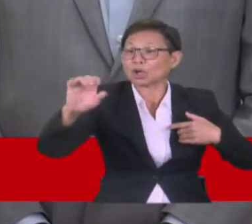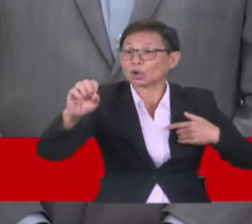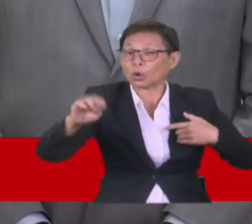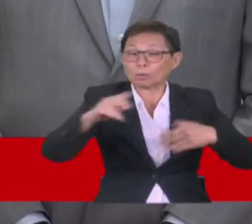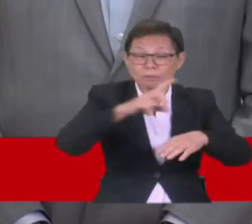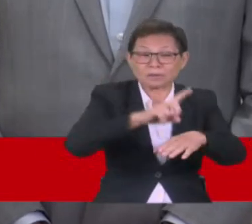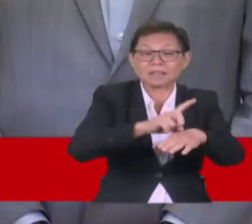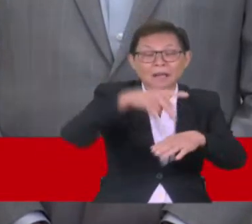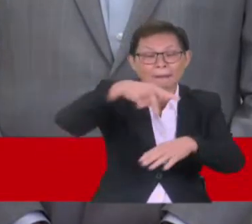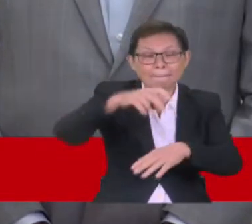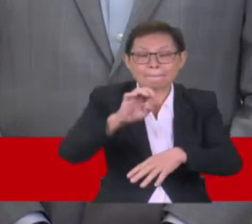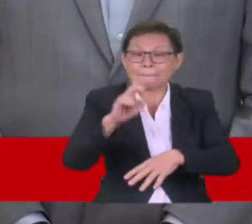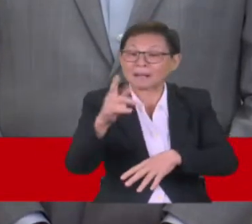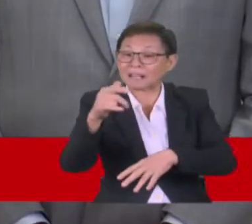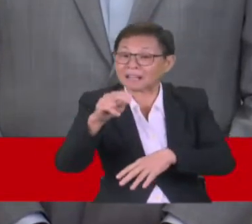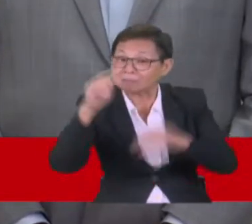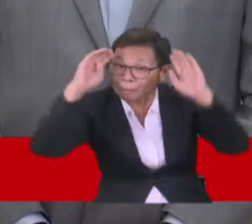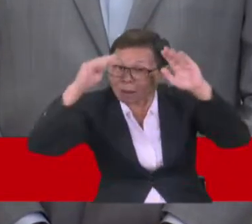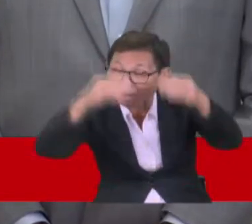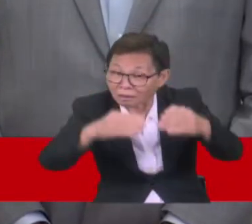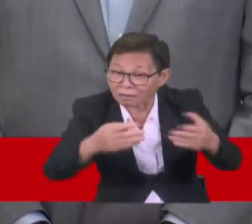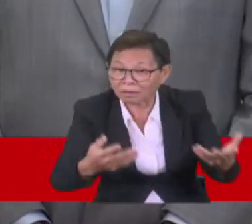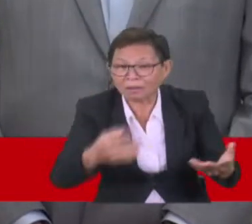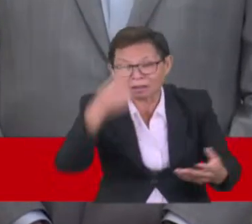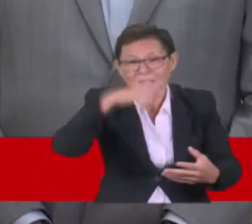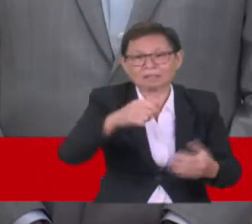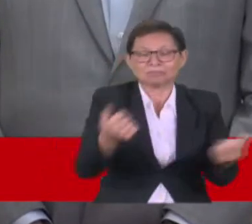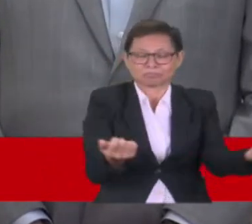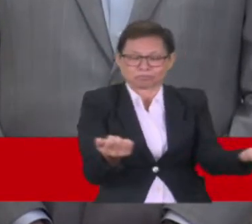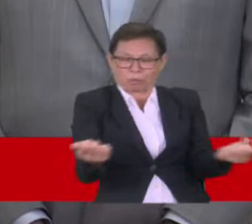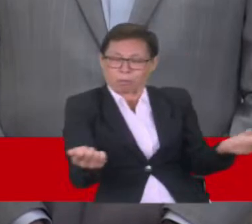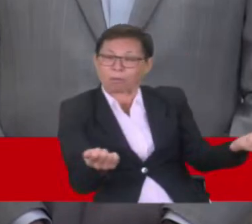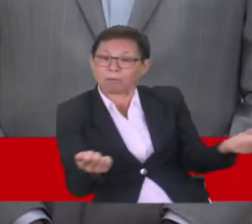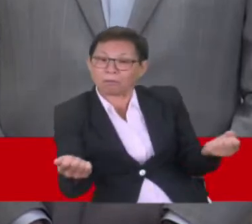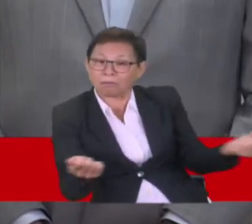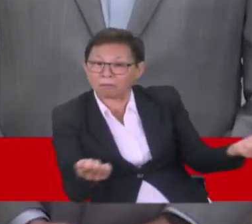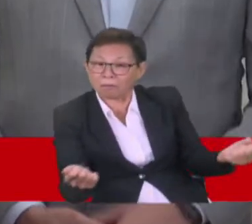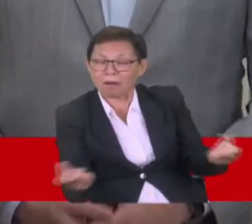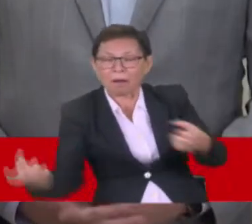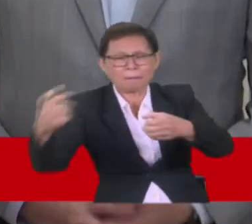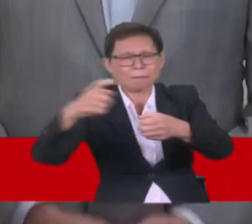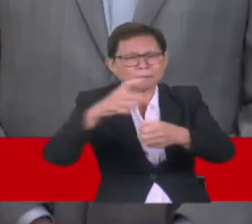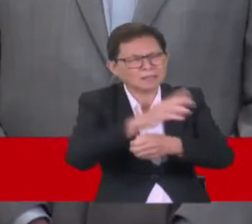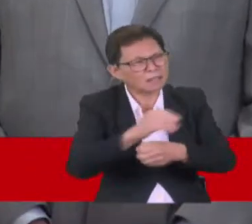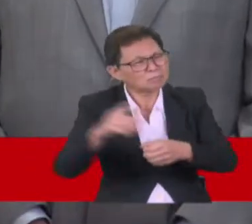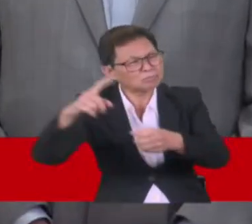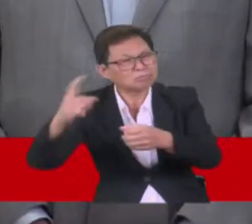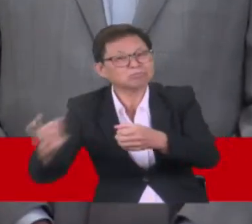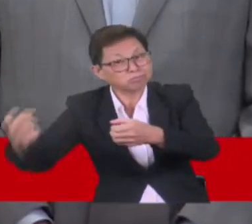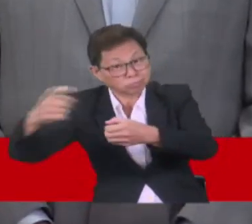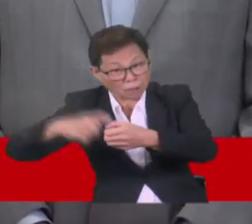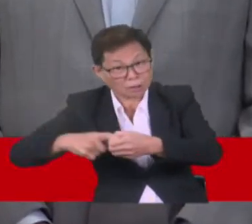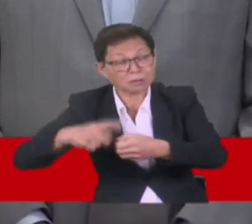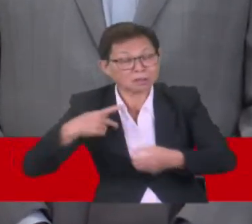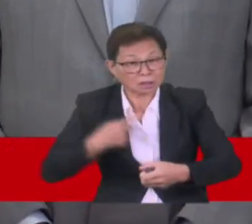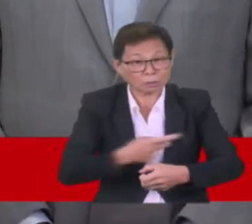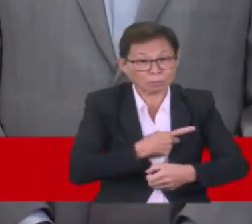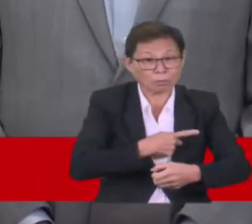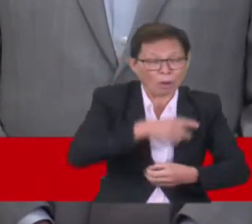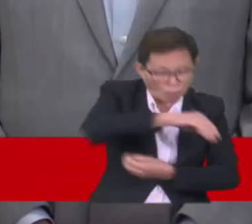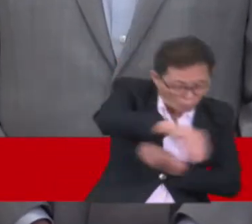maka dalam otomobil dan yang berkaitan itu boleh